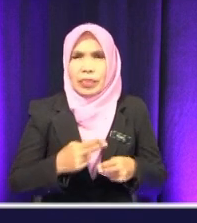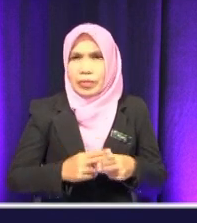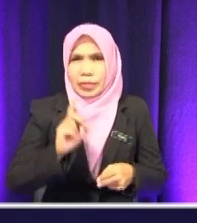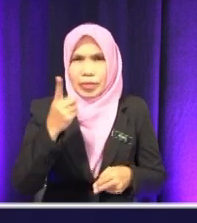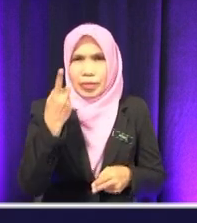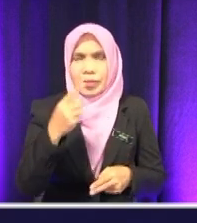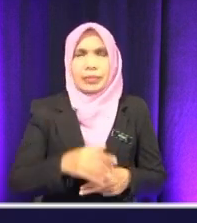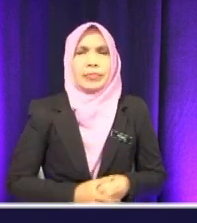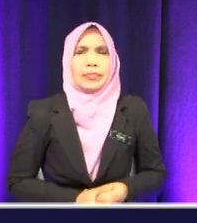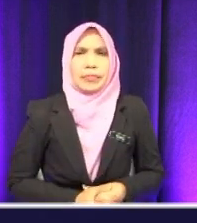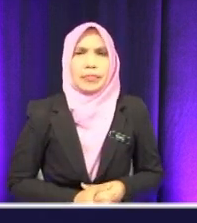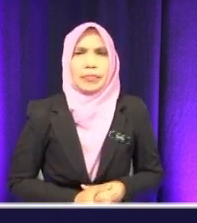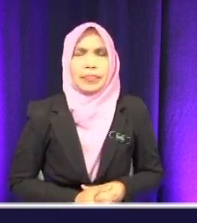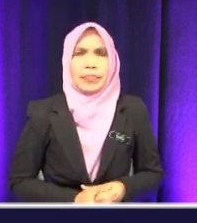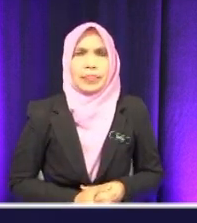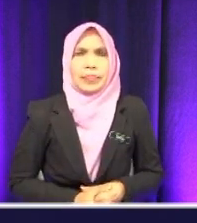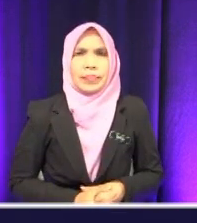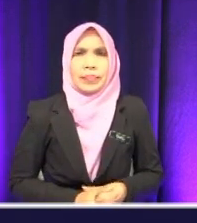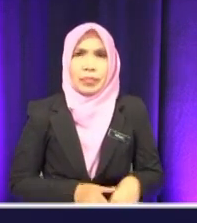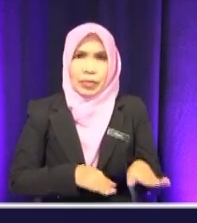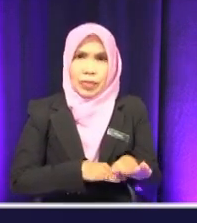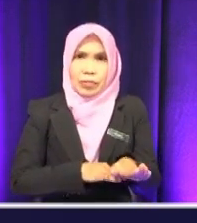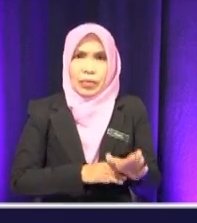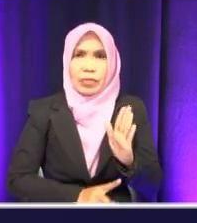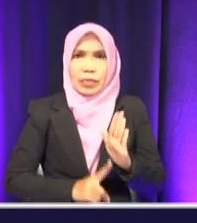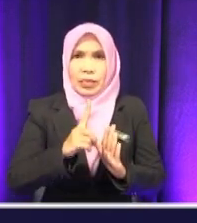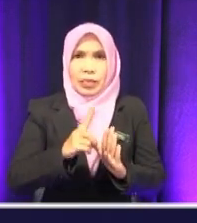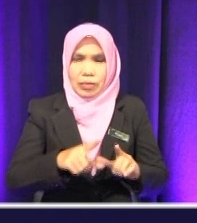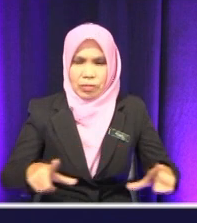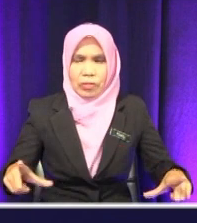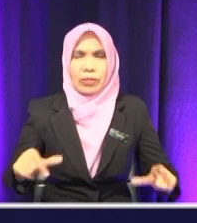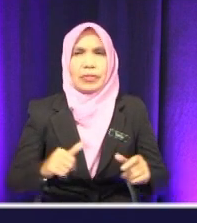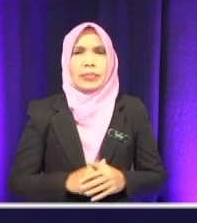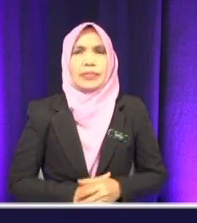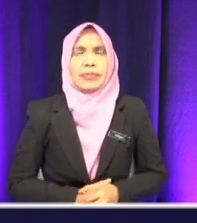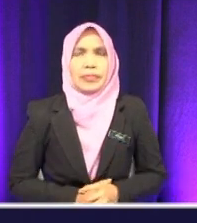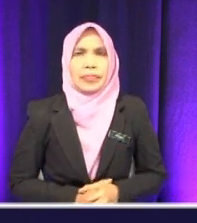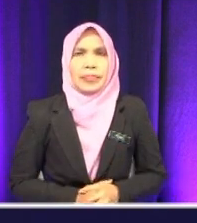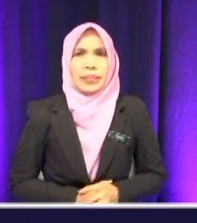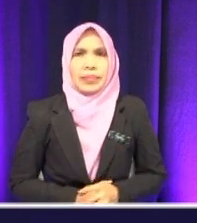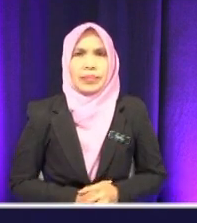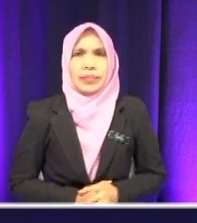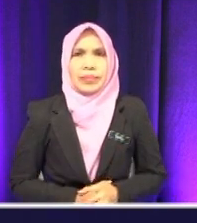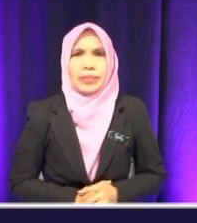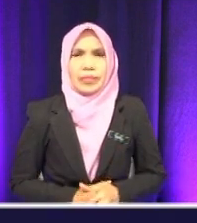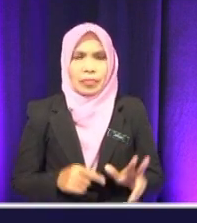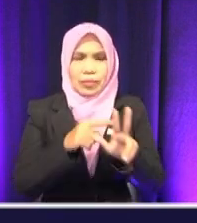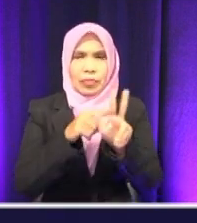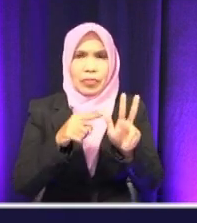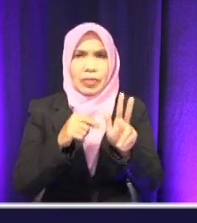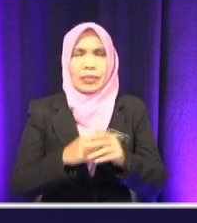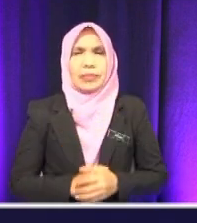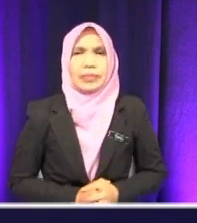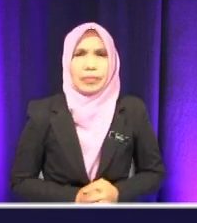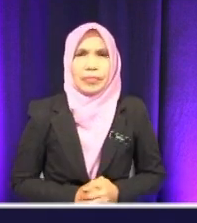tapak tinggi ataupun luas satu saja ya oke kemudian kita pergi kepada seorang contoh yang ketiga soalnya contoh